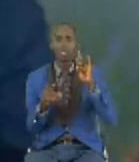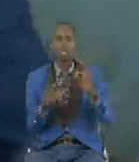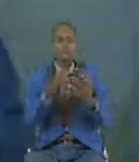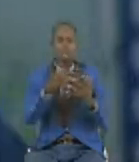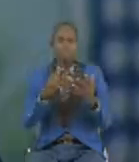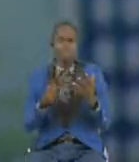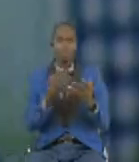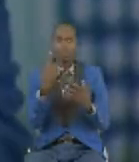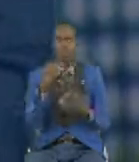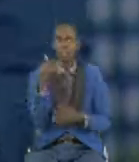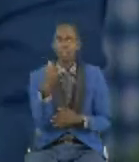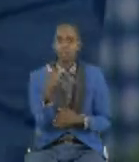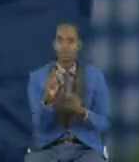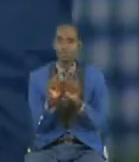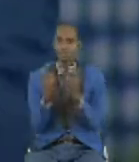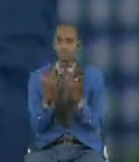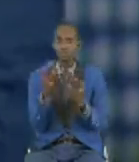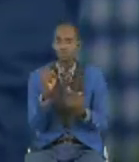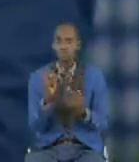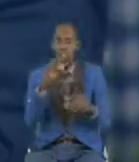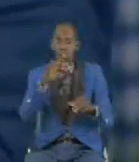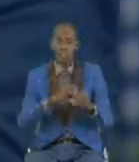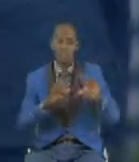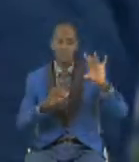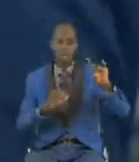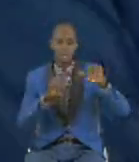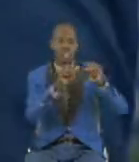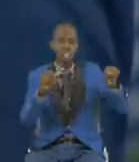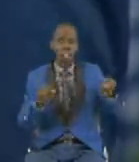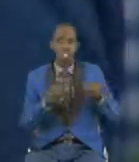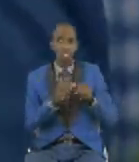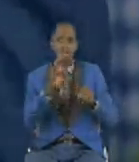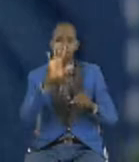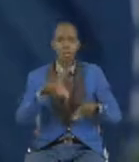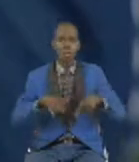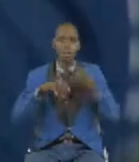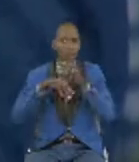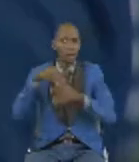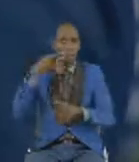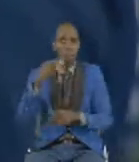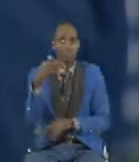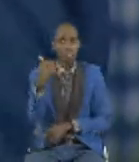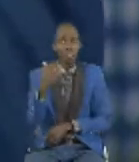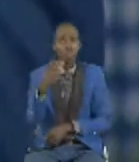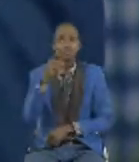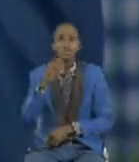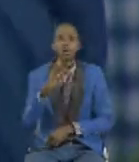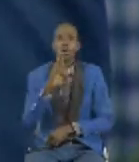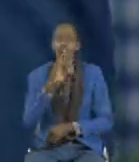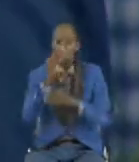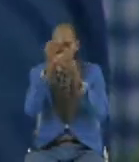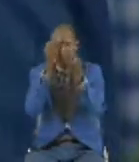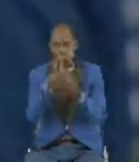les 10 compartiments de ta vie, il y a 8 domaines de ta vie. Sur les 10, tu obéis aux